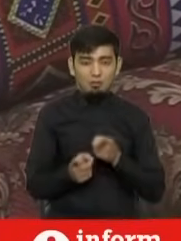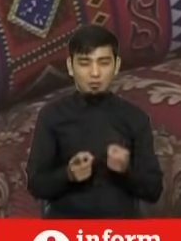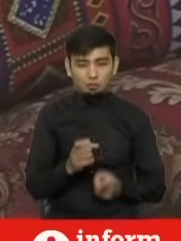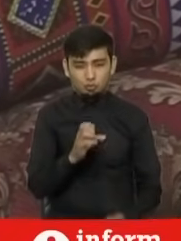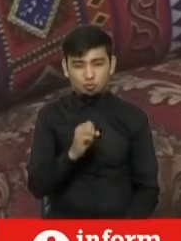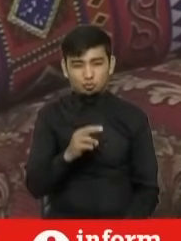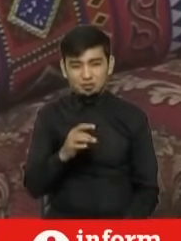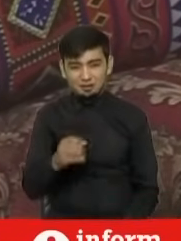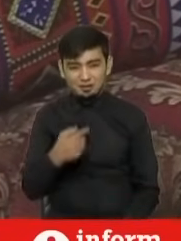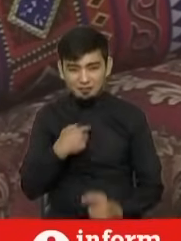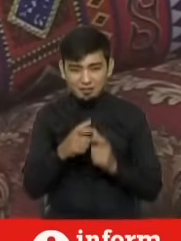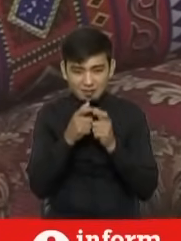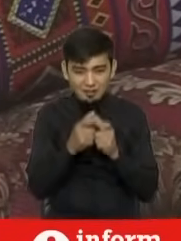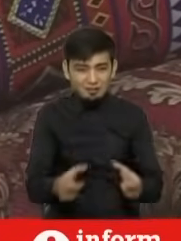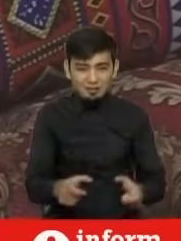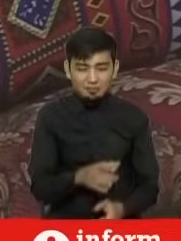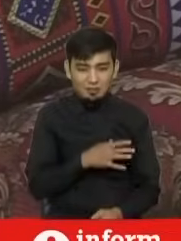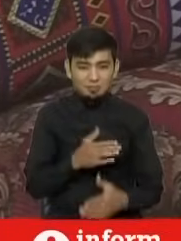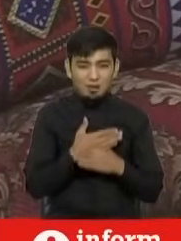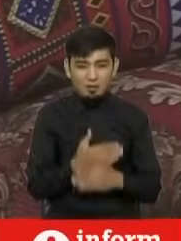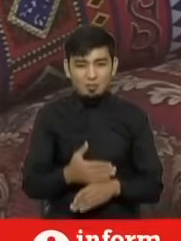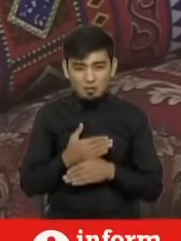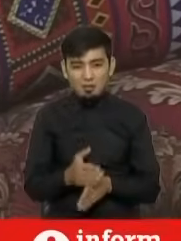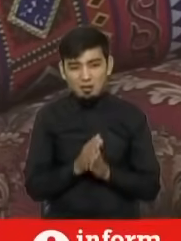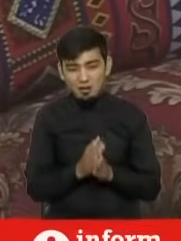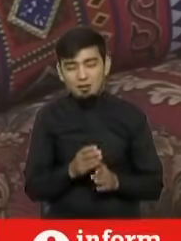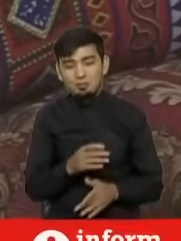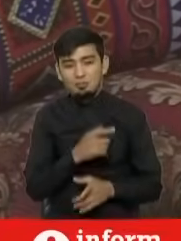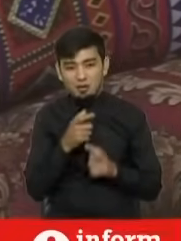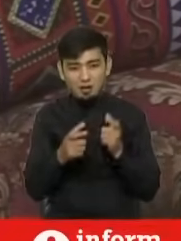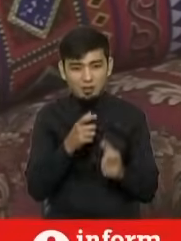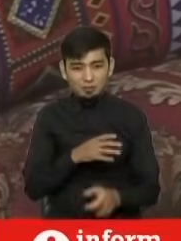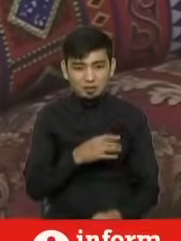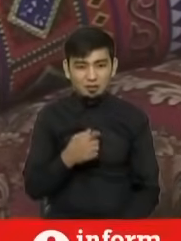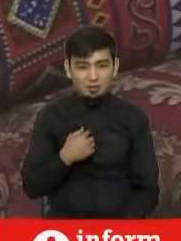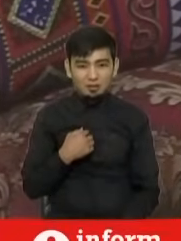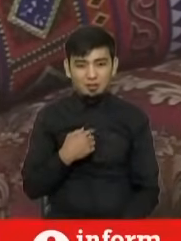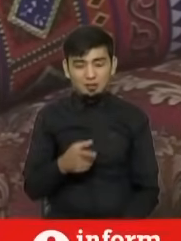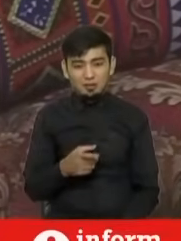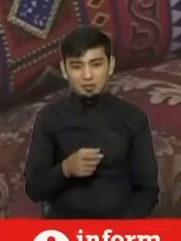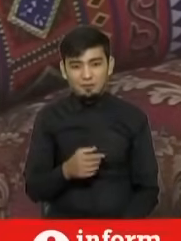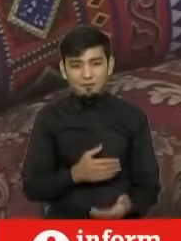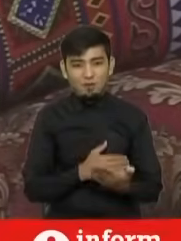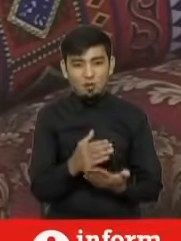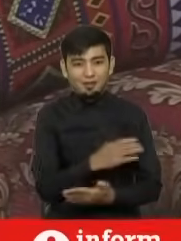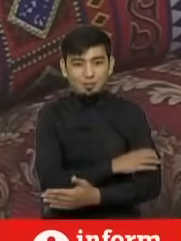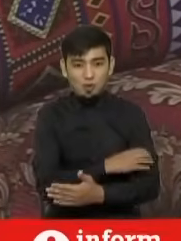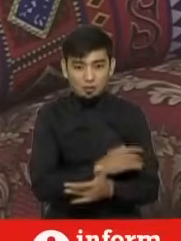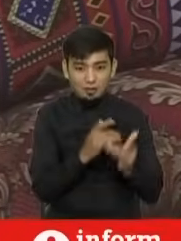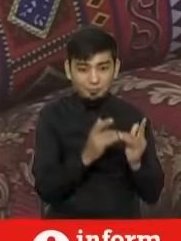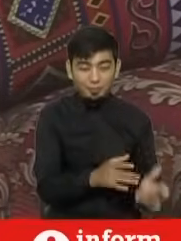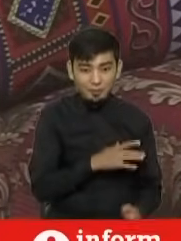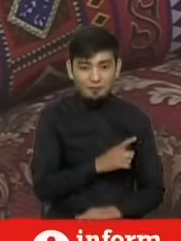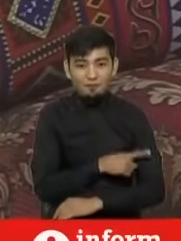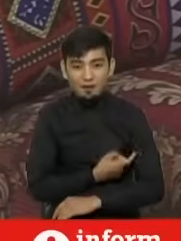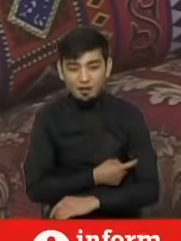Сөйтіп мен айғайладым ана жерде, көмектесіңдер, көмектесіңдер деп атырмын. Жаңдегі айтпасы мен высокий температурамен түсіп атырмын, мен врач бір